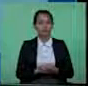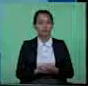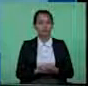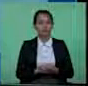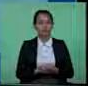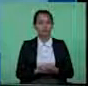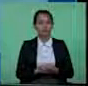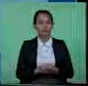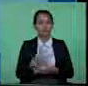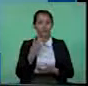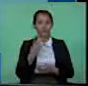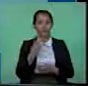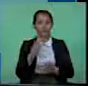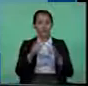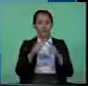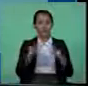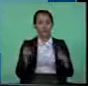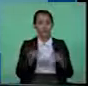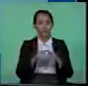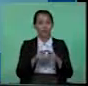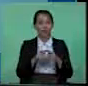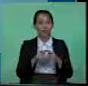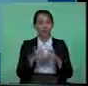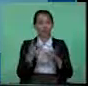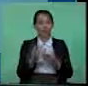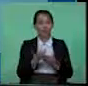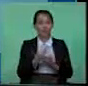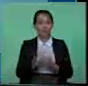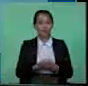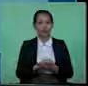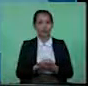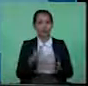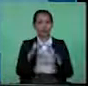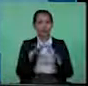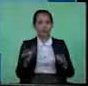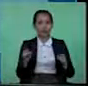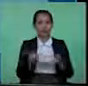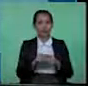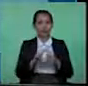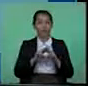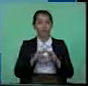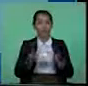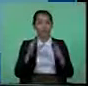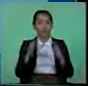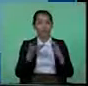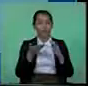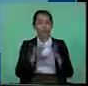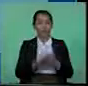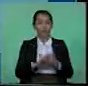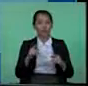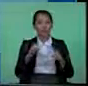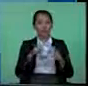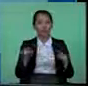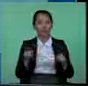Demak, 4 ta uch burchakni hosil qildik. Bu uch burchaklarimiz esa teng yonli uch burchaklar.